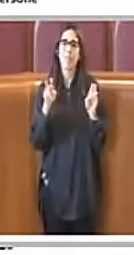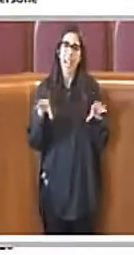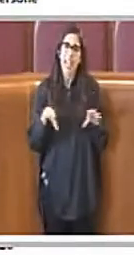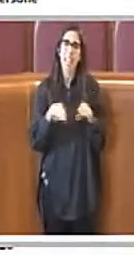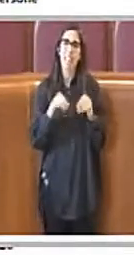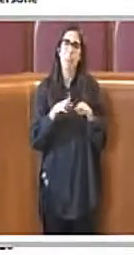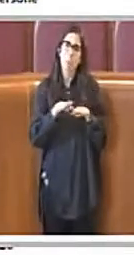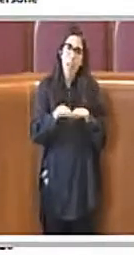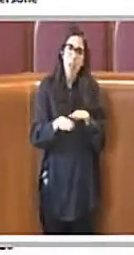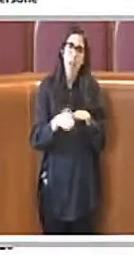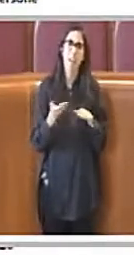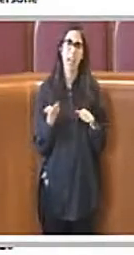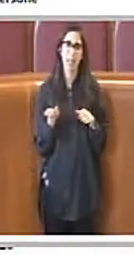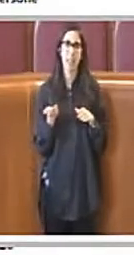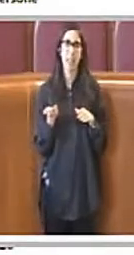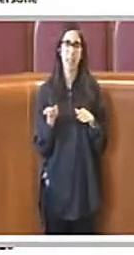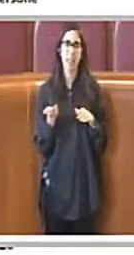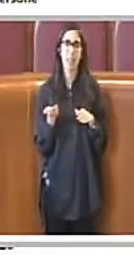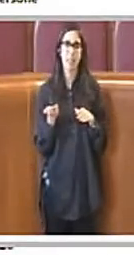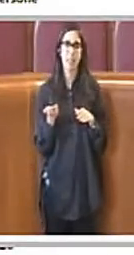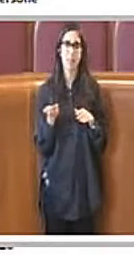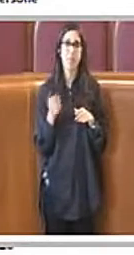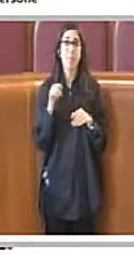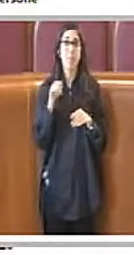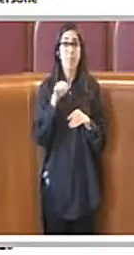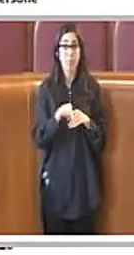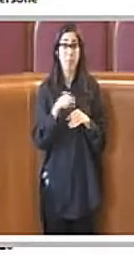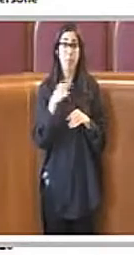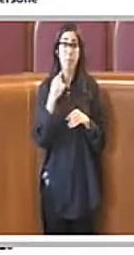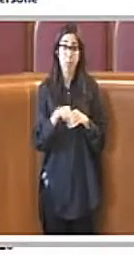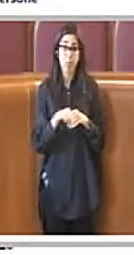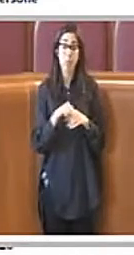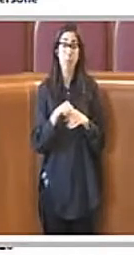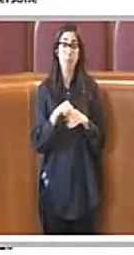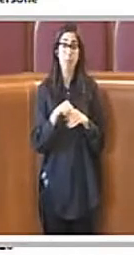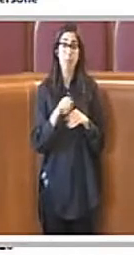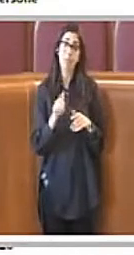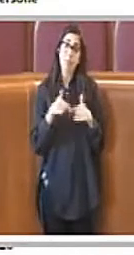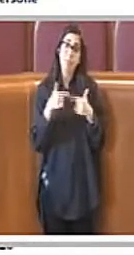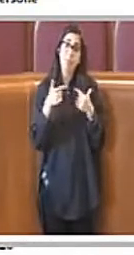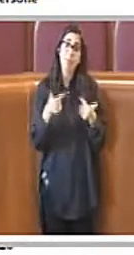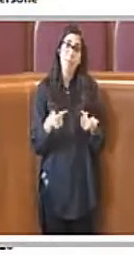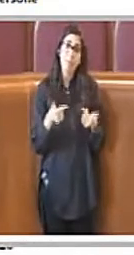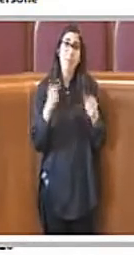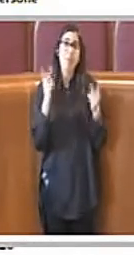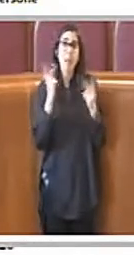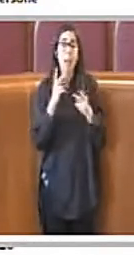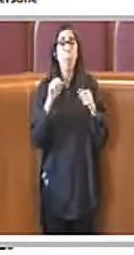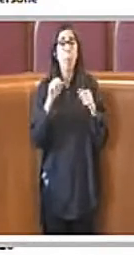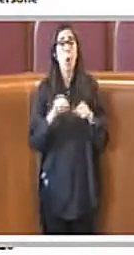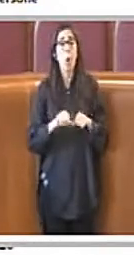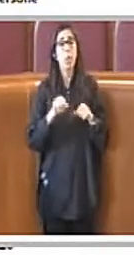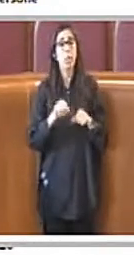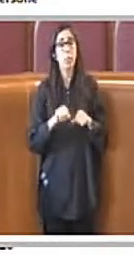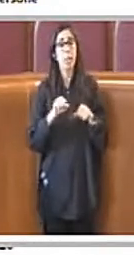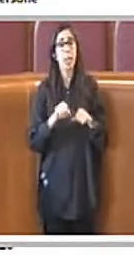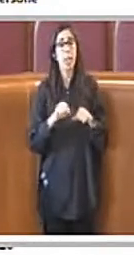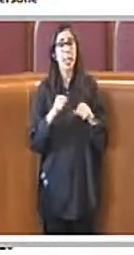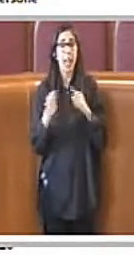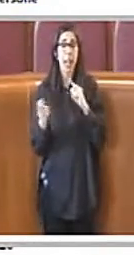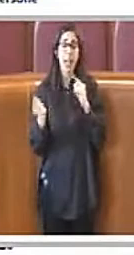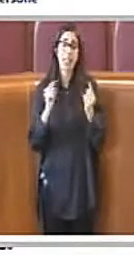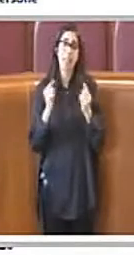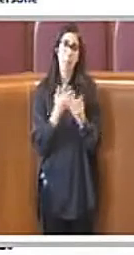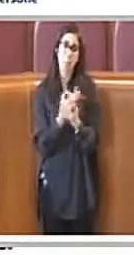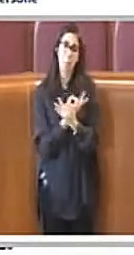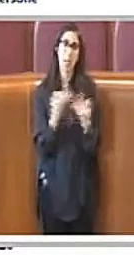stiamo aprendo una porta, una porta importante, che dà la possibilità quindi di accendere e valorizzare al meglio questo dialogo.